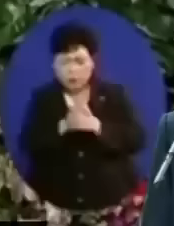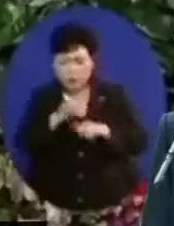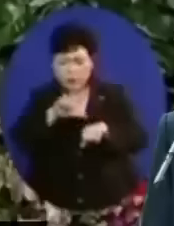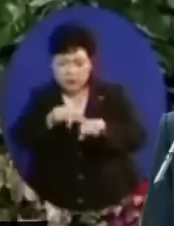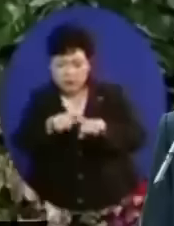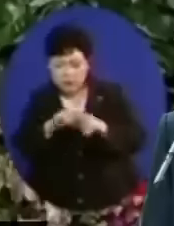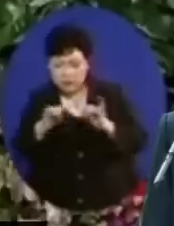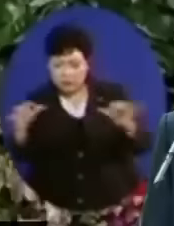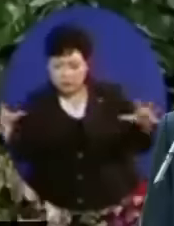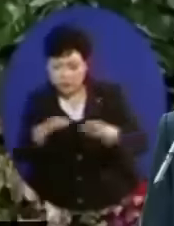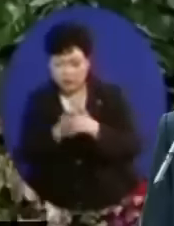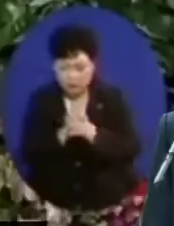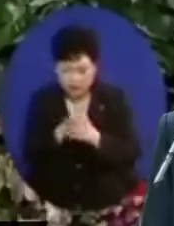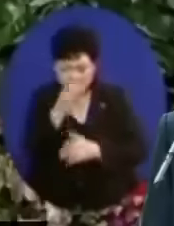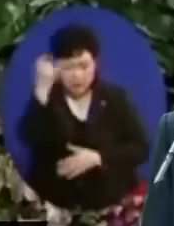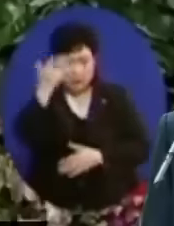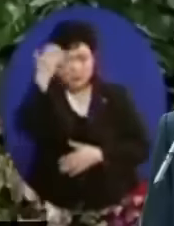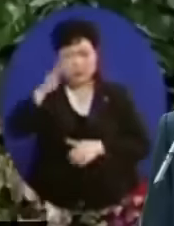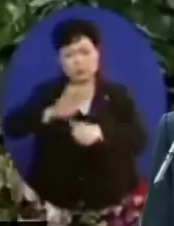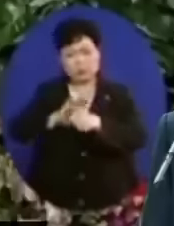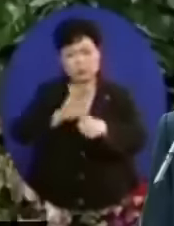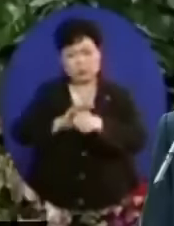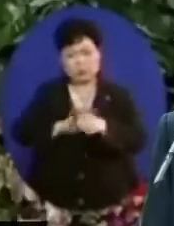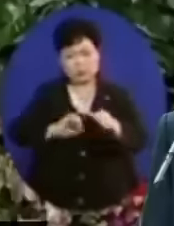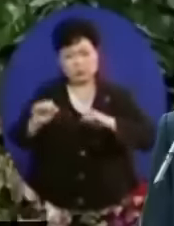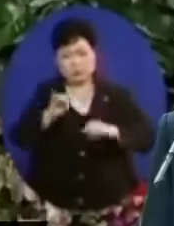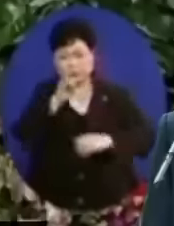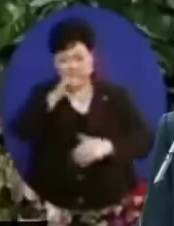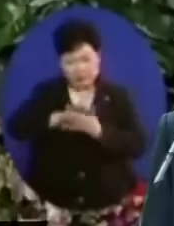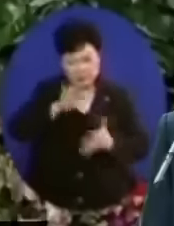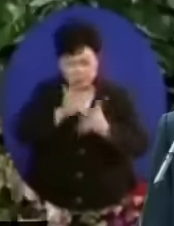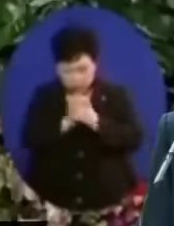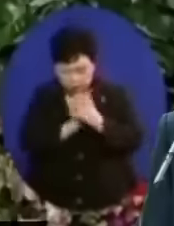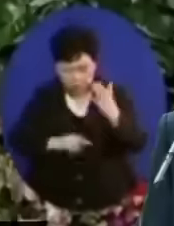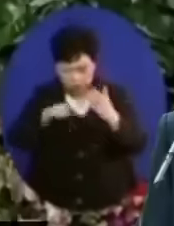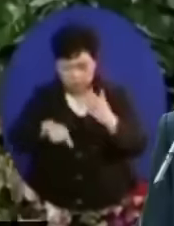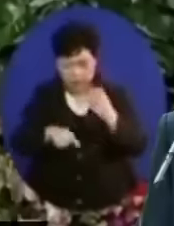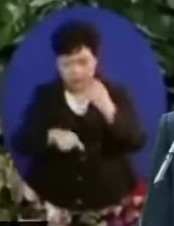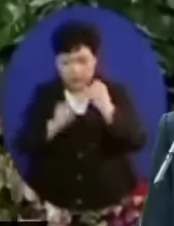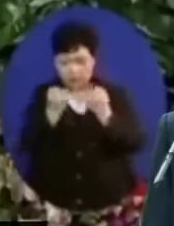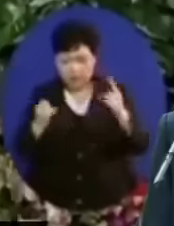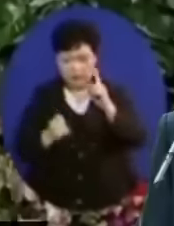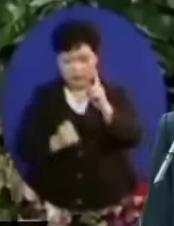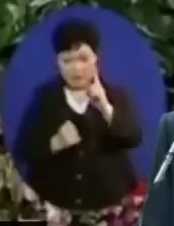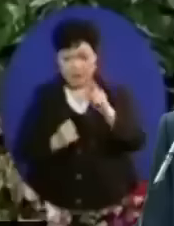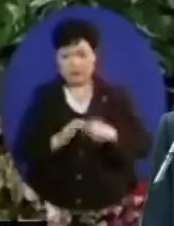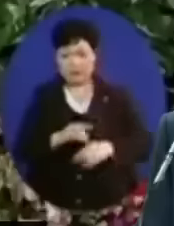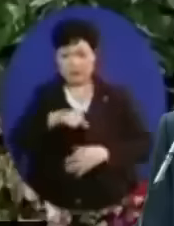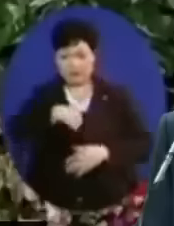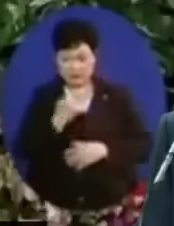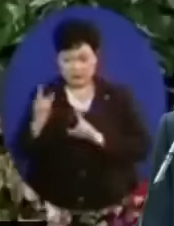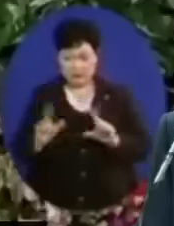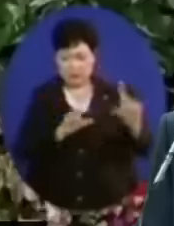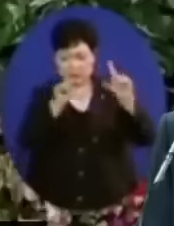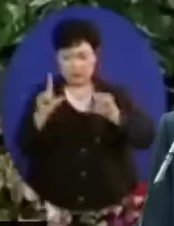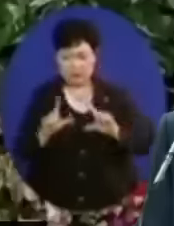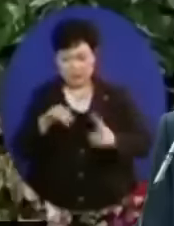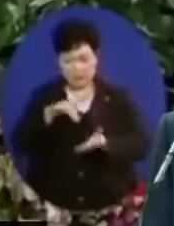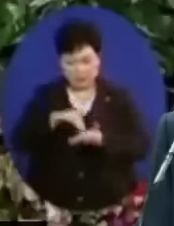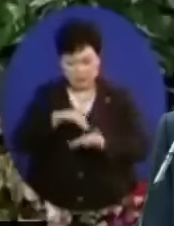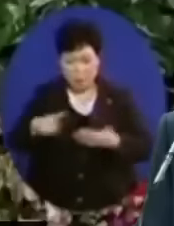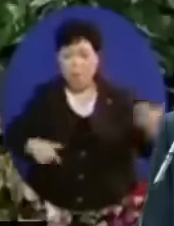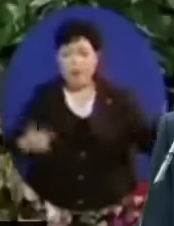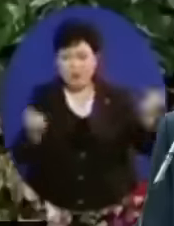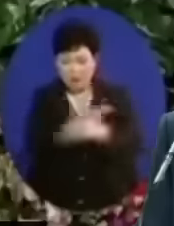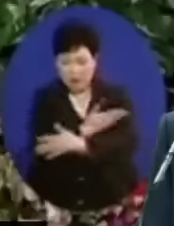때 성령님이 역사하기 시작했습니다. 모두 뜨겁게 기도하는 가운데 여자 성도 한 사람이 자신의 삶을 반성하고 회개하기